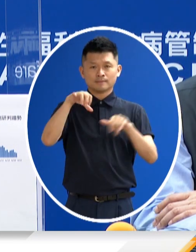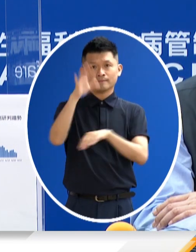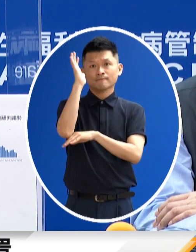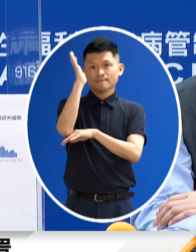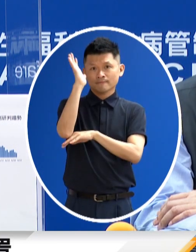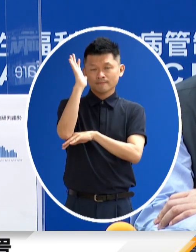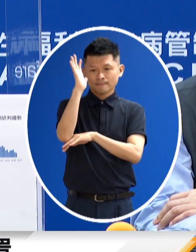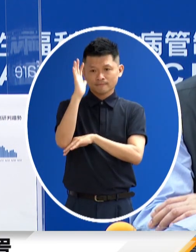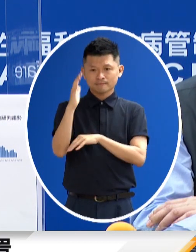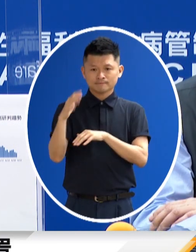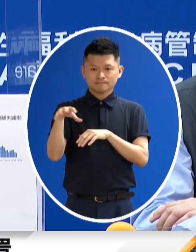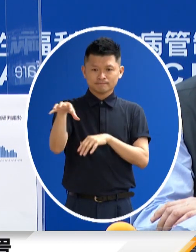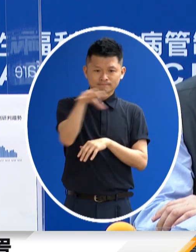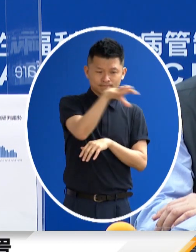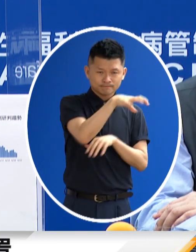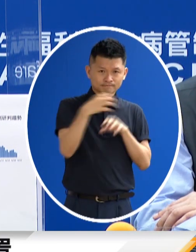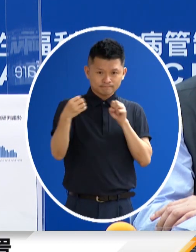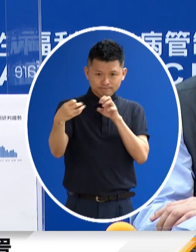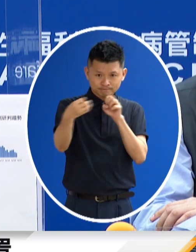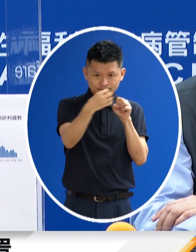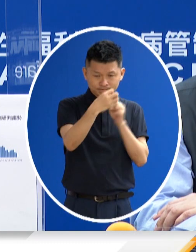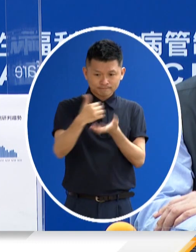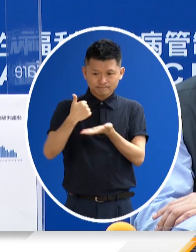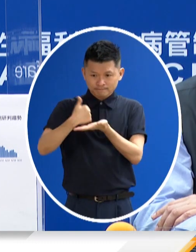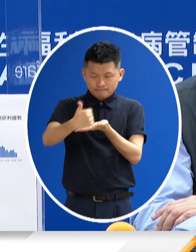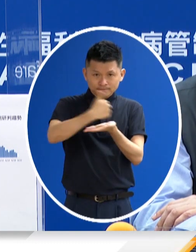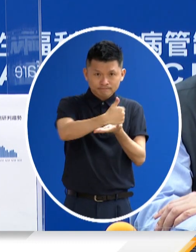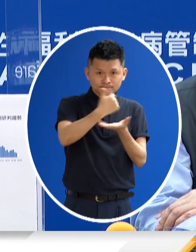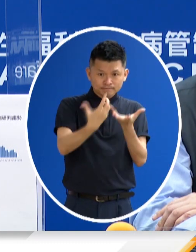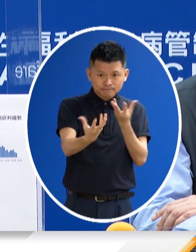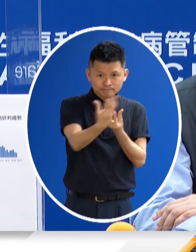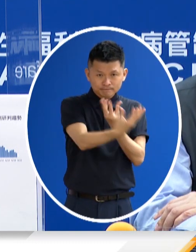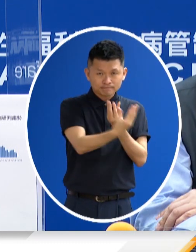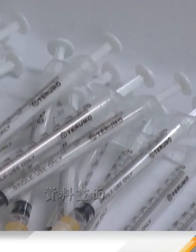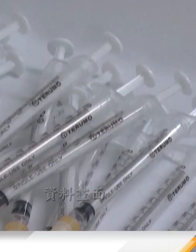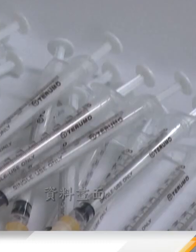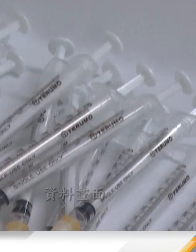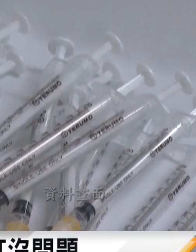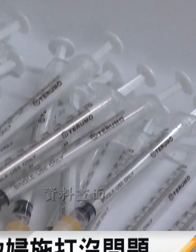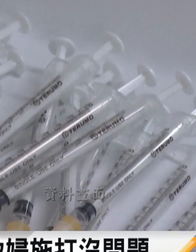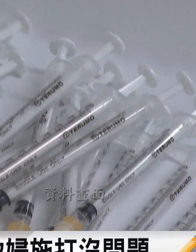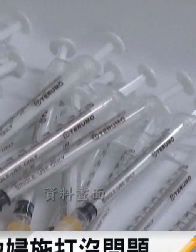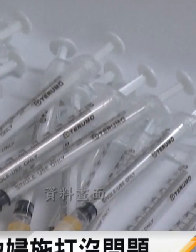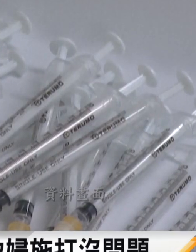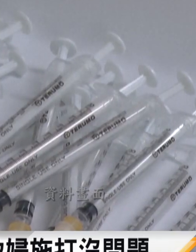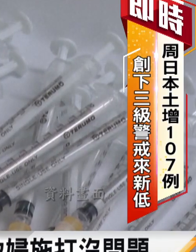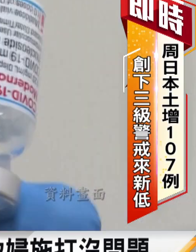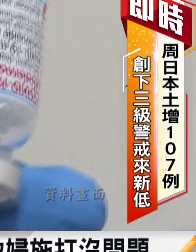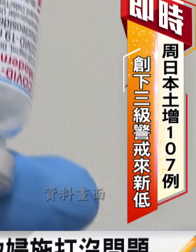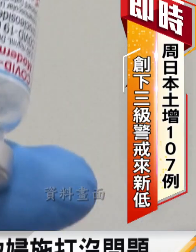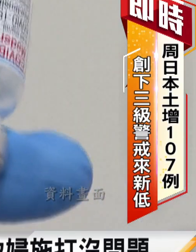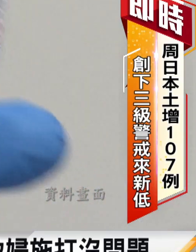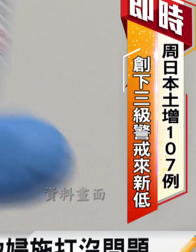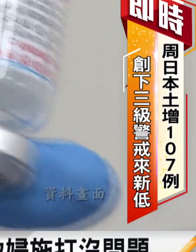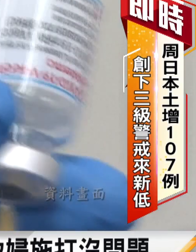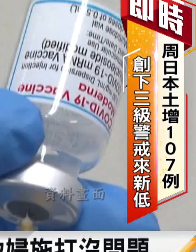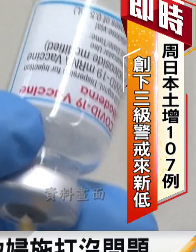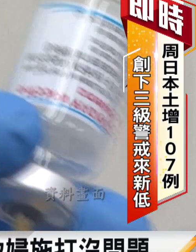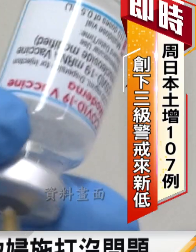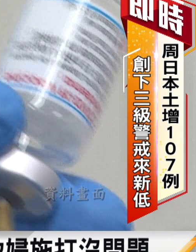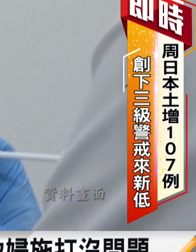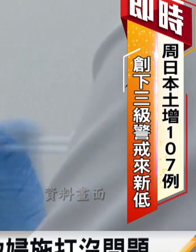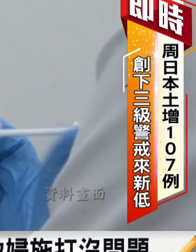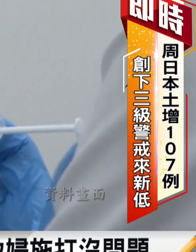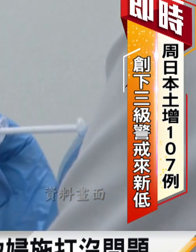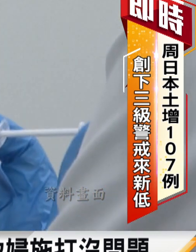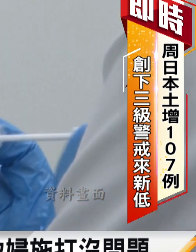府大家来商量，说怎么样的配置对地方是最方便的。 至于有哪些人可以打到莫德纳，指挥